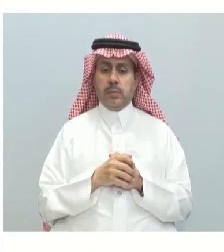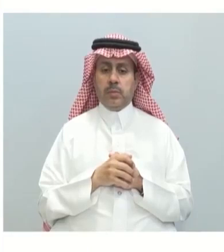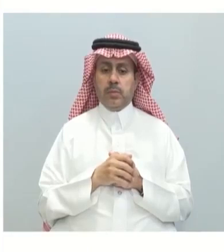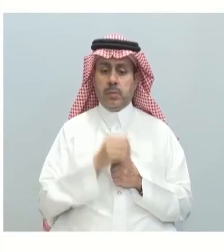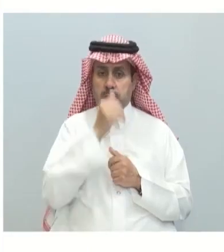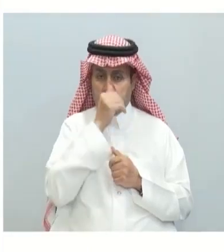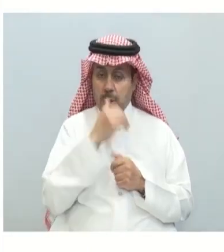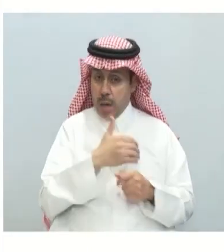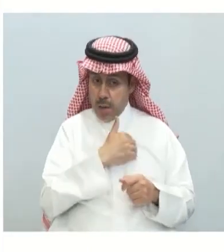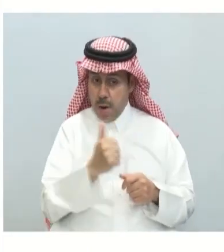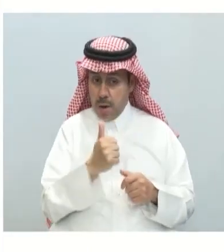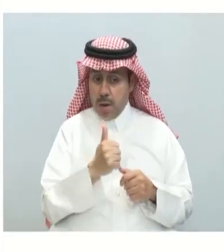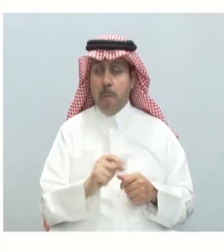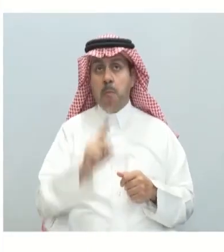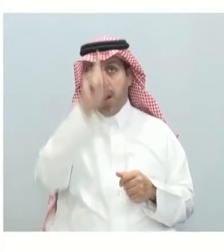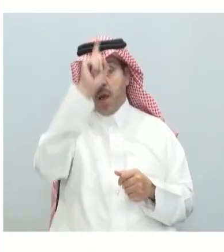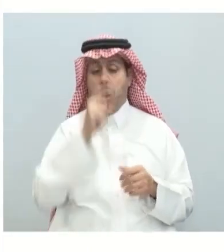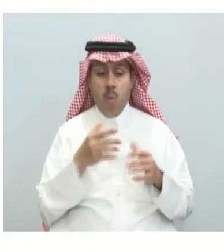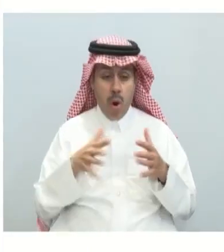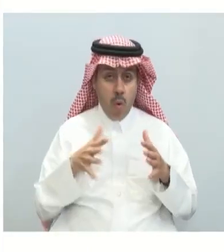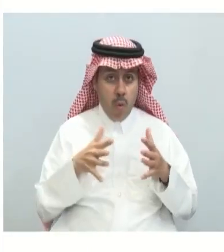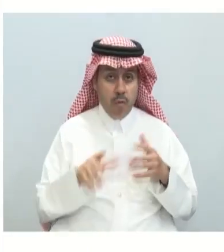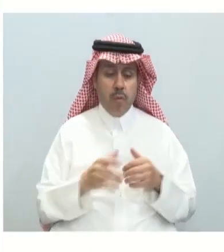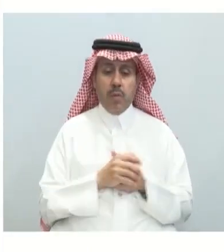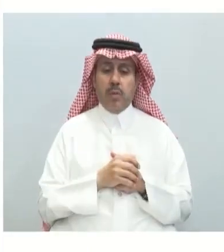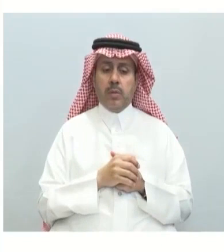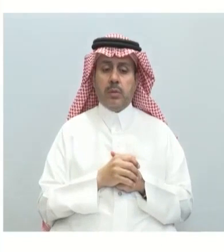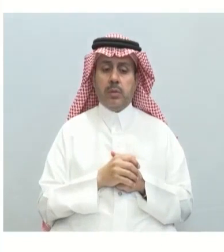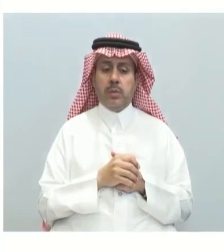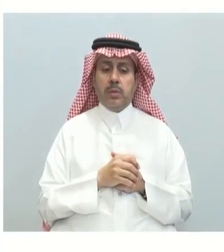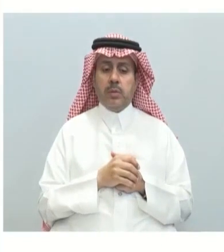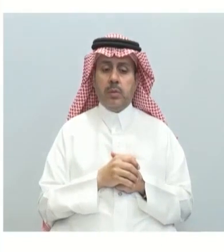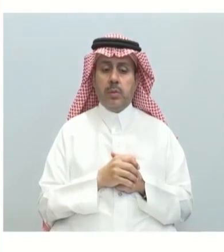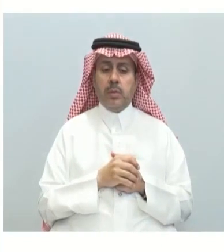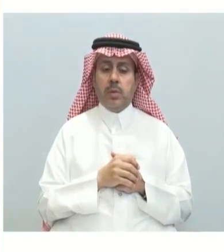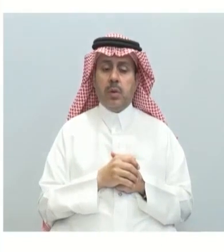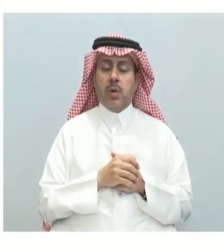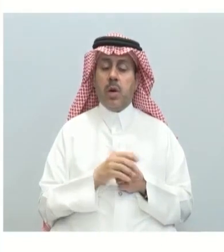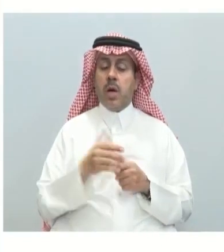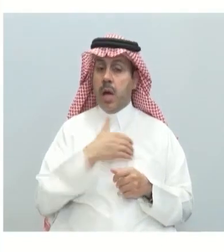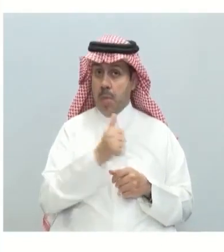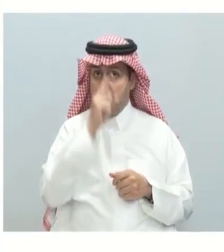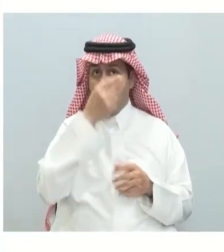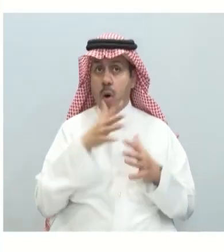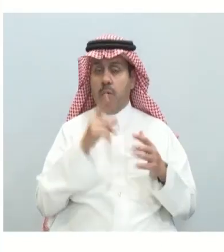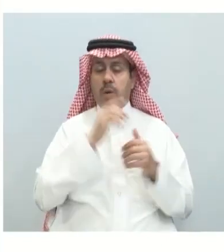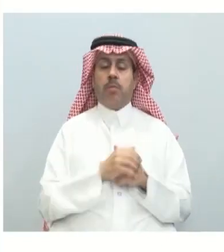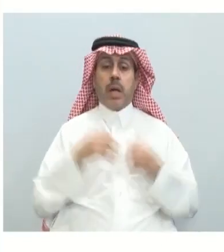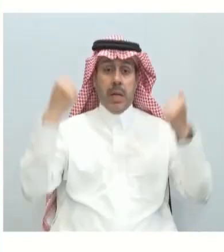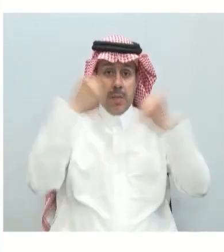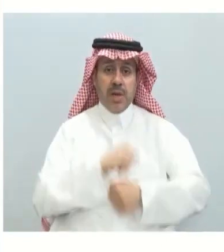المراد به الايمان بالله عز وجل الايمان بالله عز وجل وهو لباس